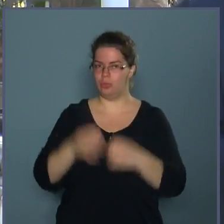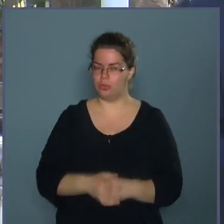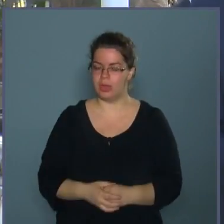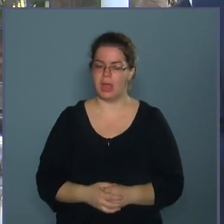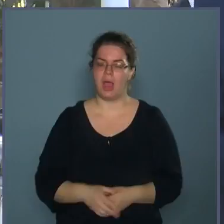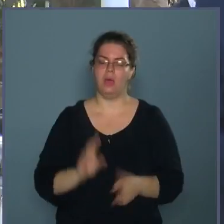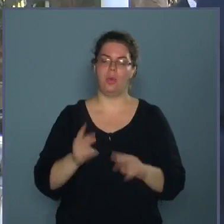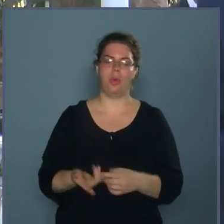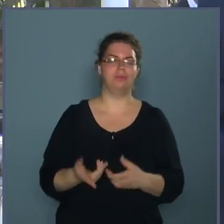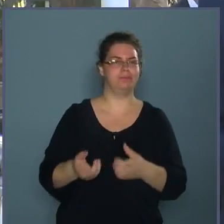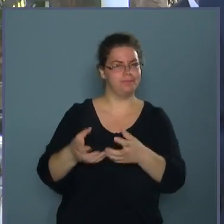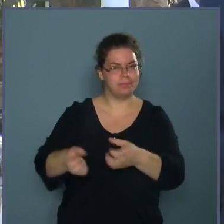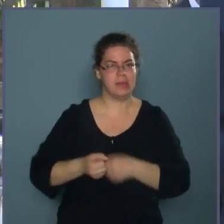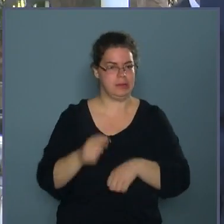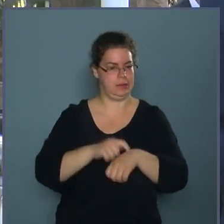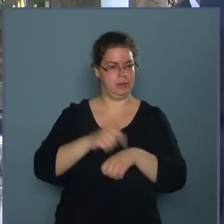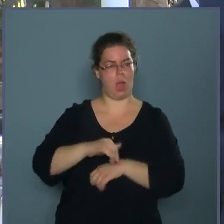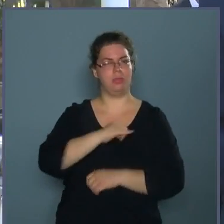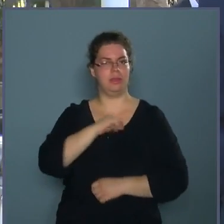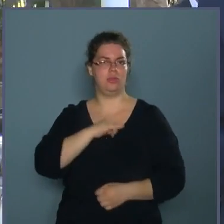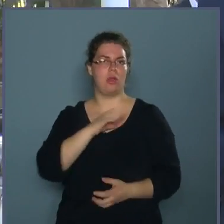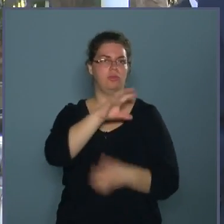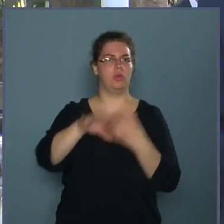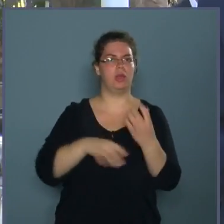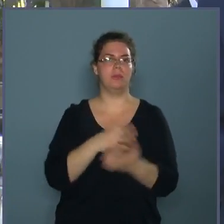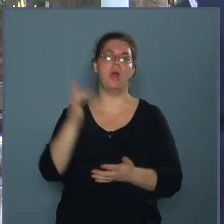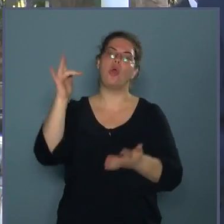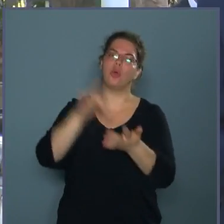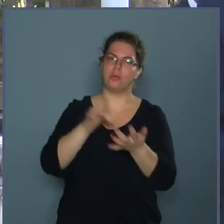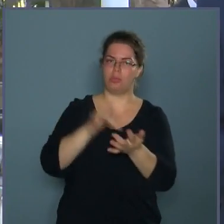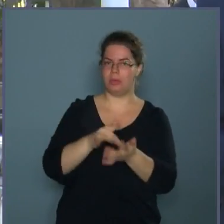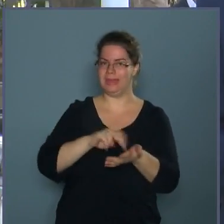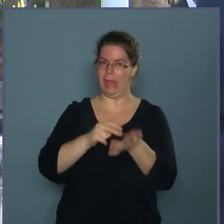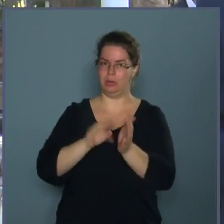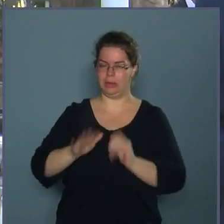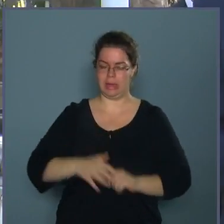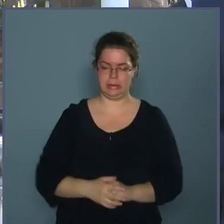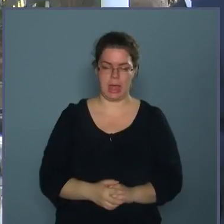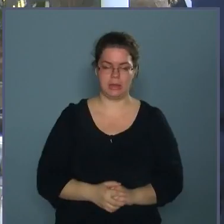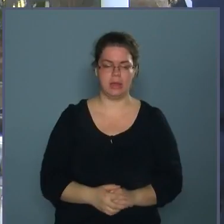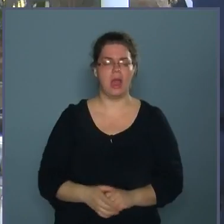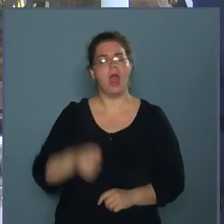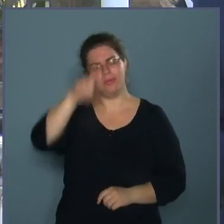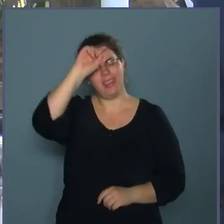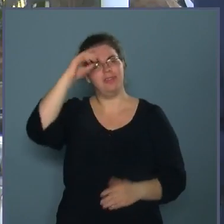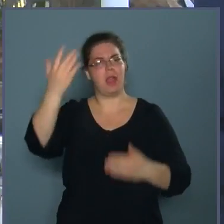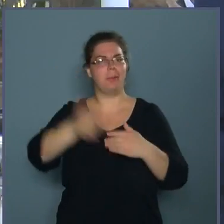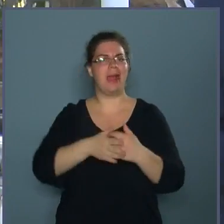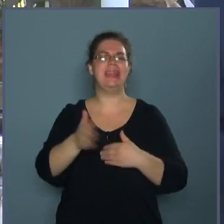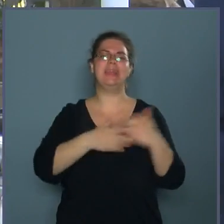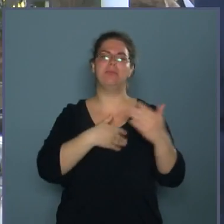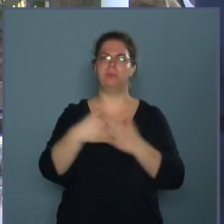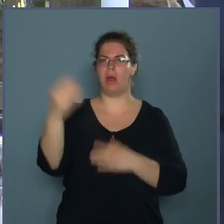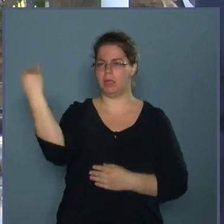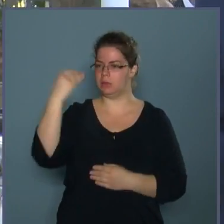időt, haladékot biztosítottak a forradalom központi kerületeinek. A férfiak mellé ipari tanulók